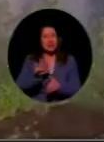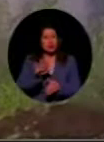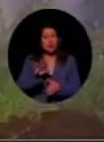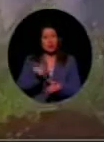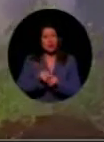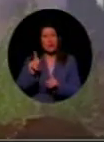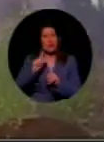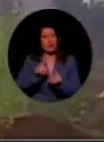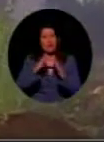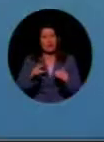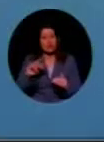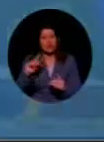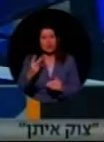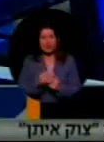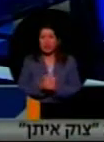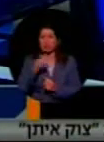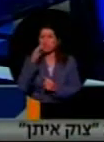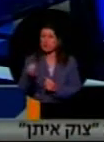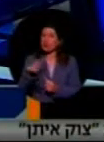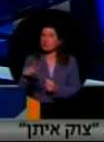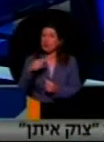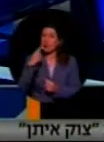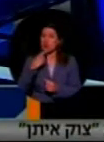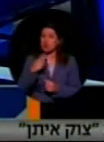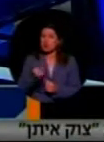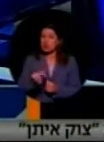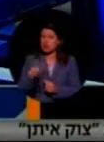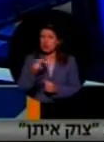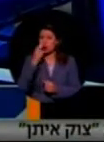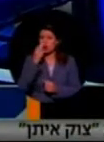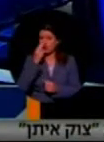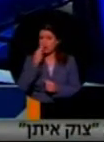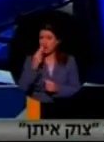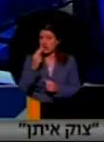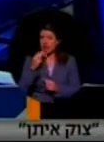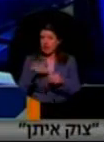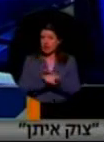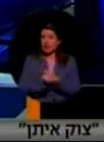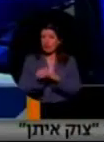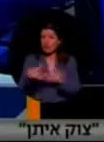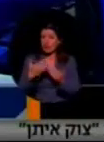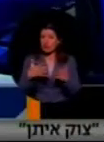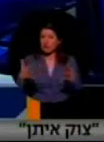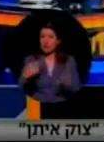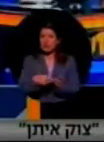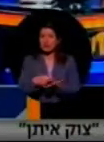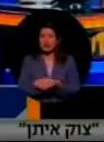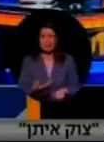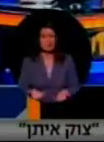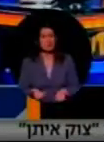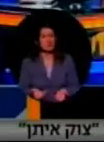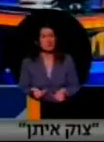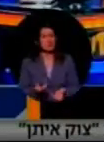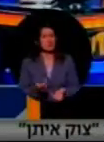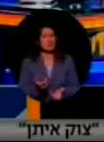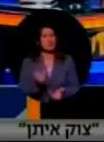שהיו משהו כמו 80 קילומטרים. אז אתה אומר שמישהו מנסה לחמוק מהגדלת הפיצויים? לא, אבל מה שהוא מציע זה דבר חדש, זה אף פעם לא היה מה שאתה מציע. מה